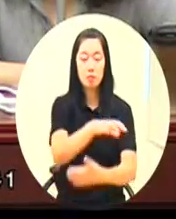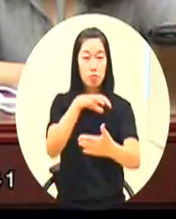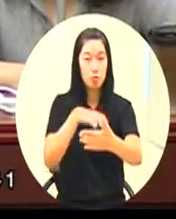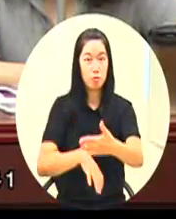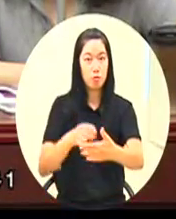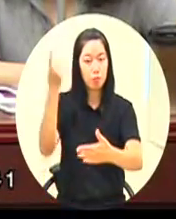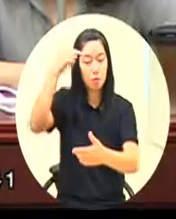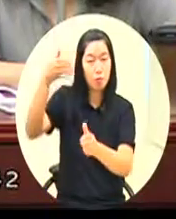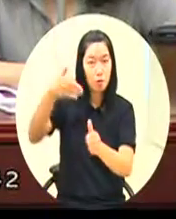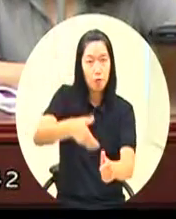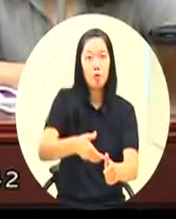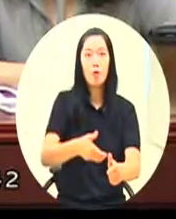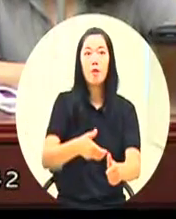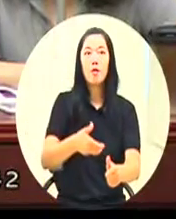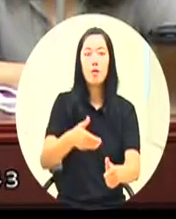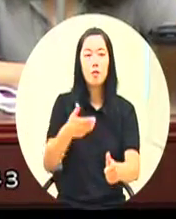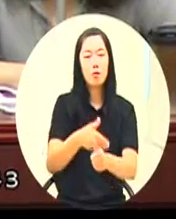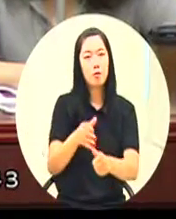统戏曲的，